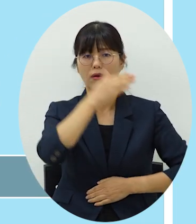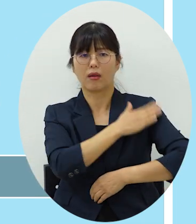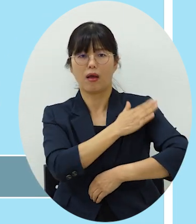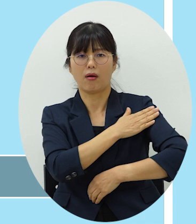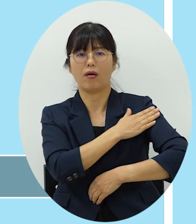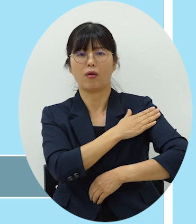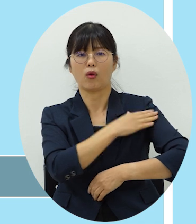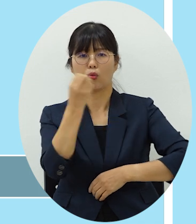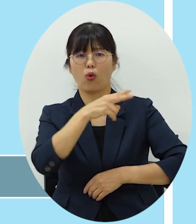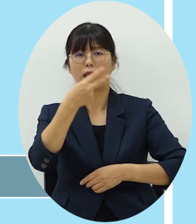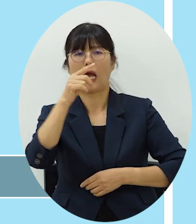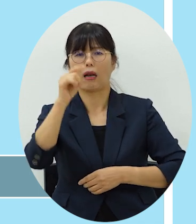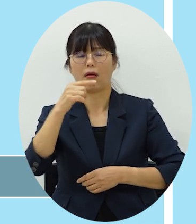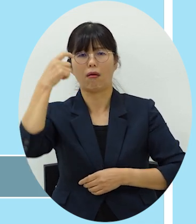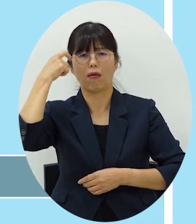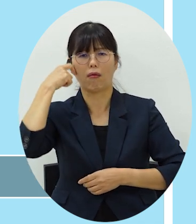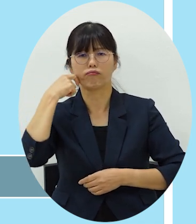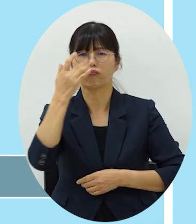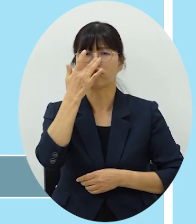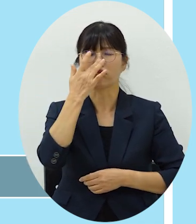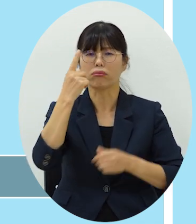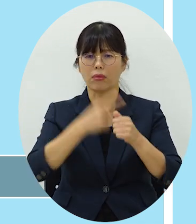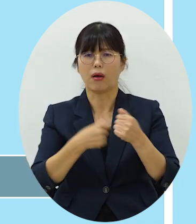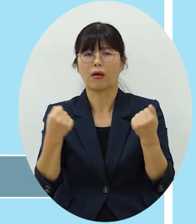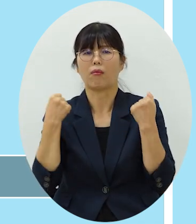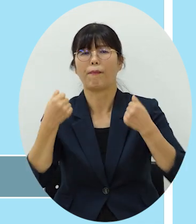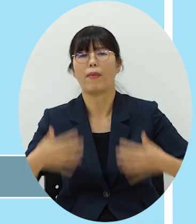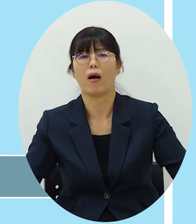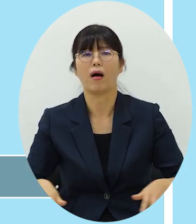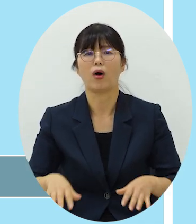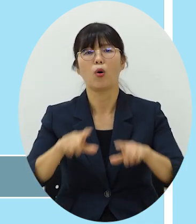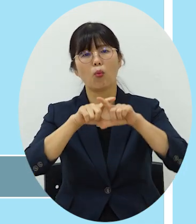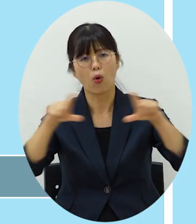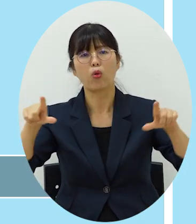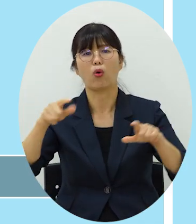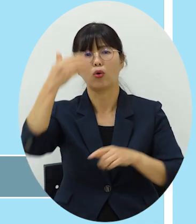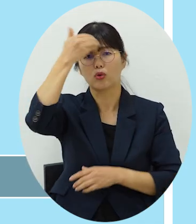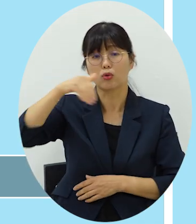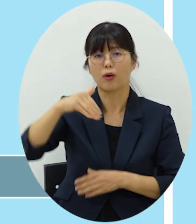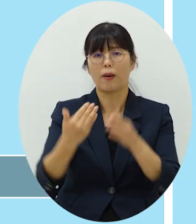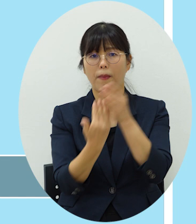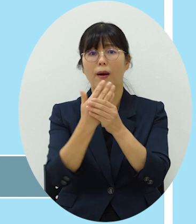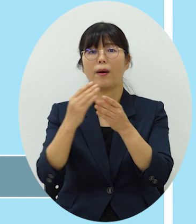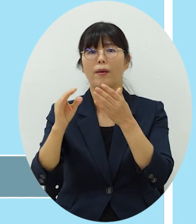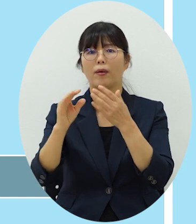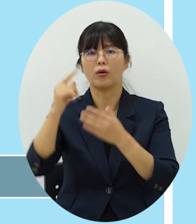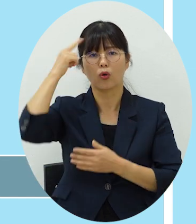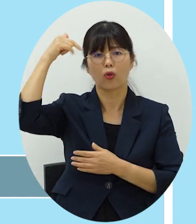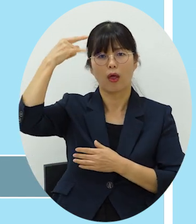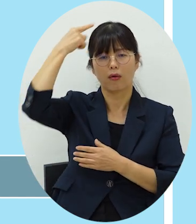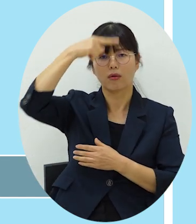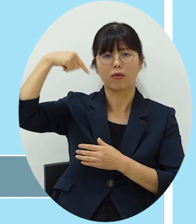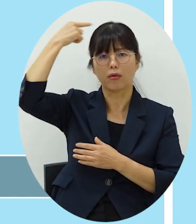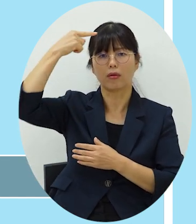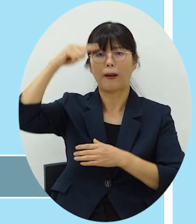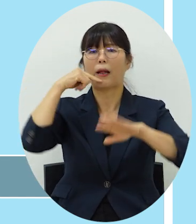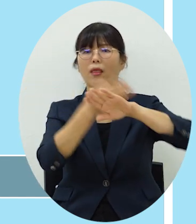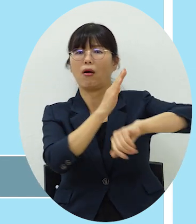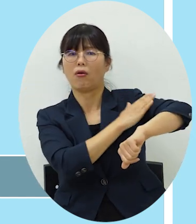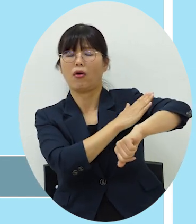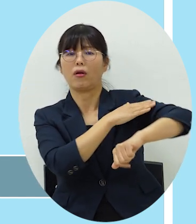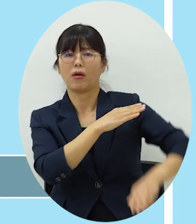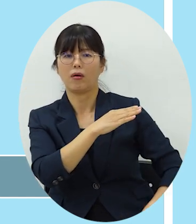팔, 다리의 감각이 둔해지거나 힘이 빠집니다. 일반적으로 뇌졸중이 발생한 뇌 부위의 반대쪽 팔과